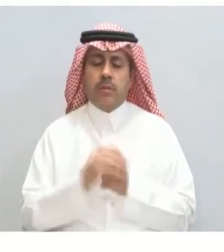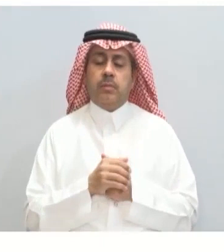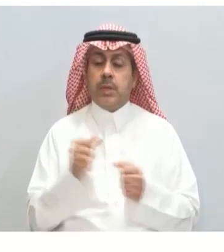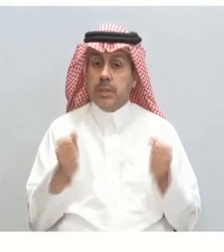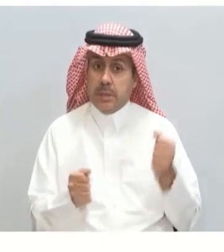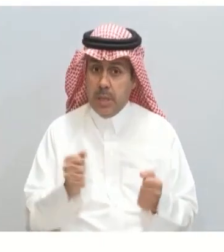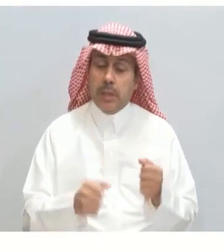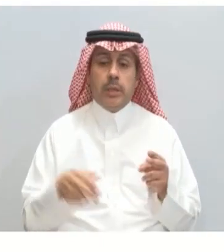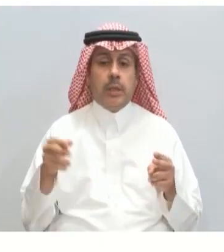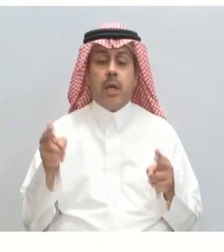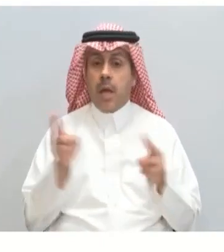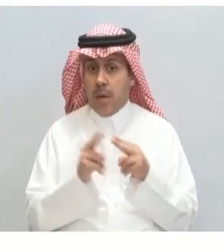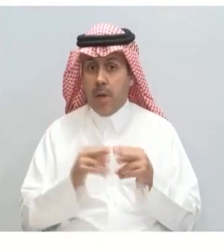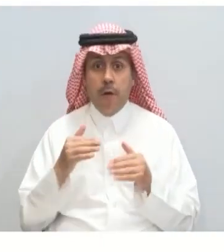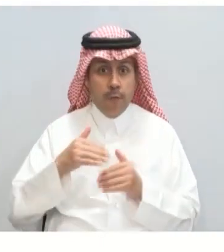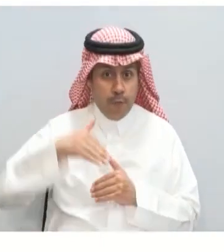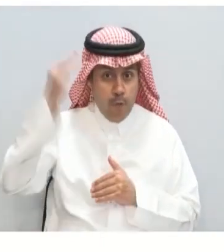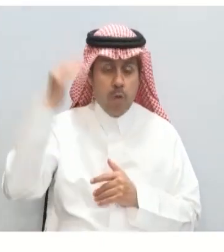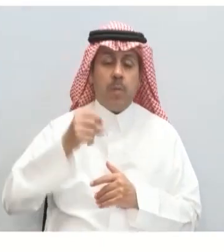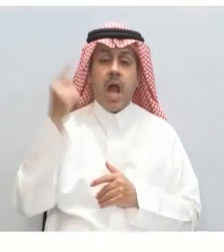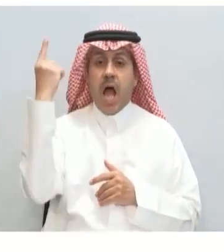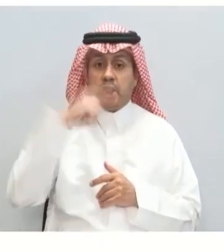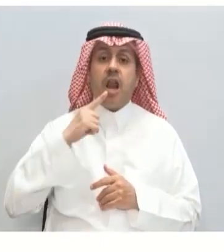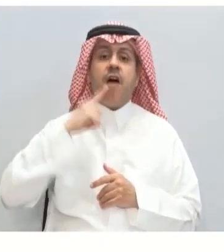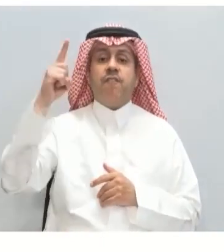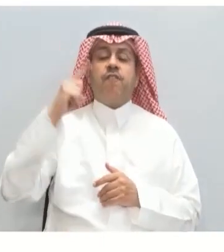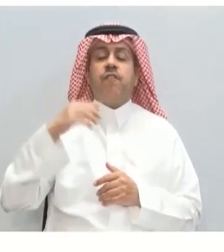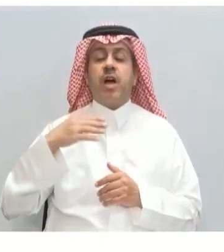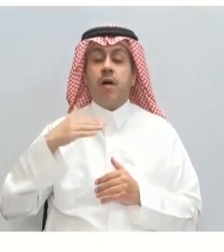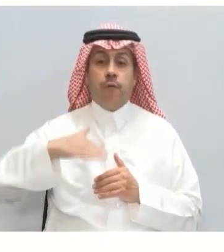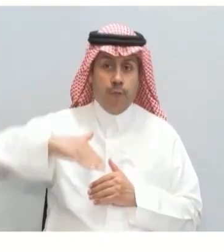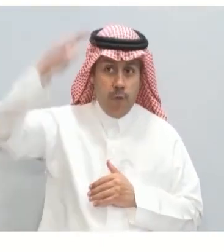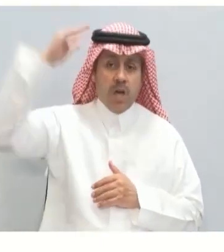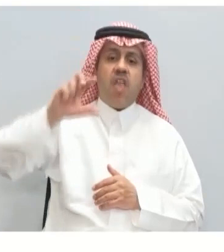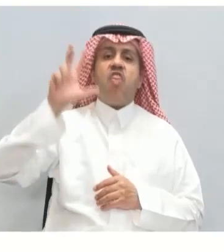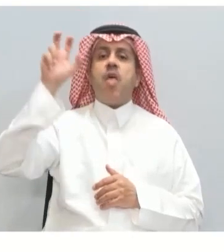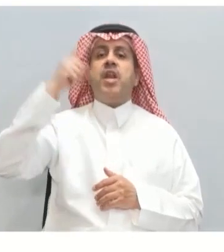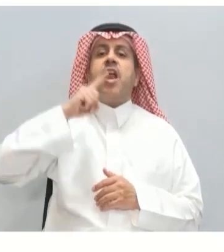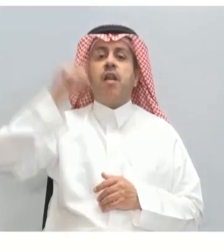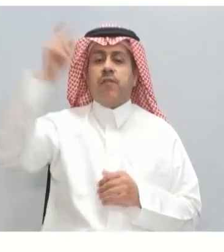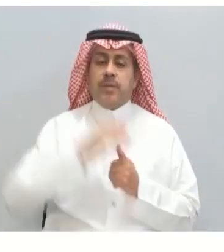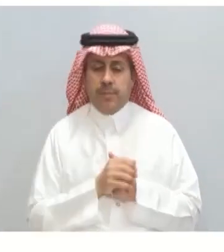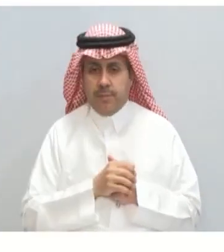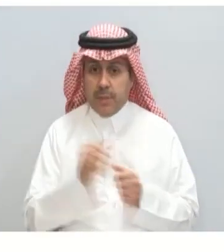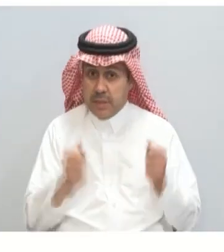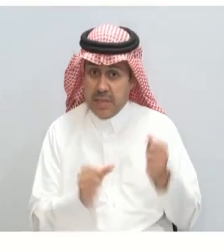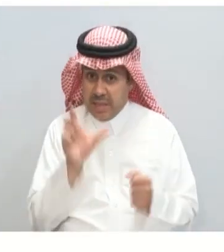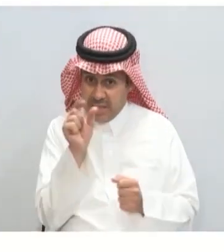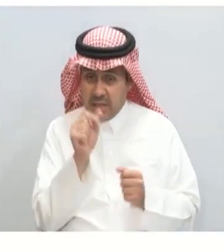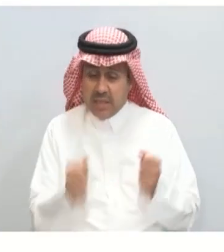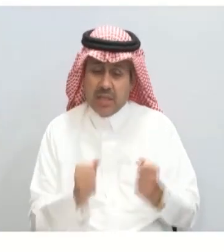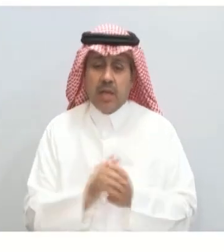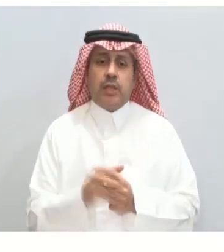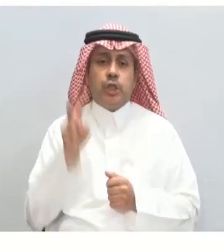الكهربائ ارتفعت من 10000 كحد اقصى الى 80 ال كذلك السيارات الصغيره من 200000 الى